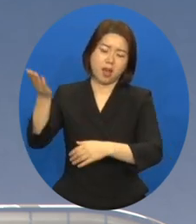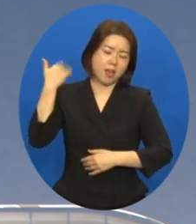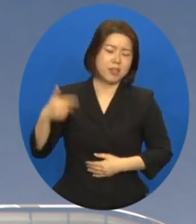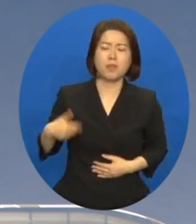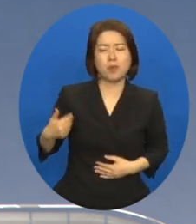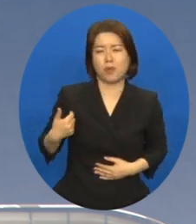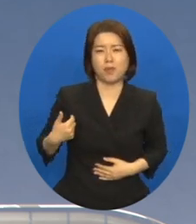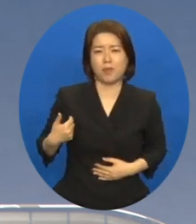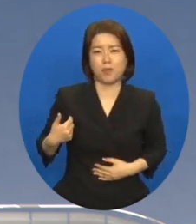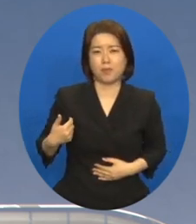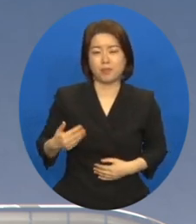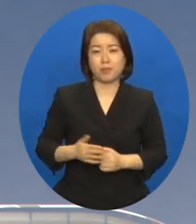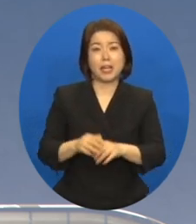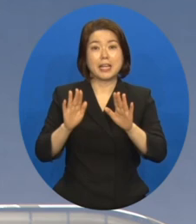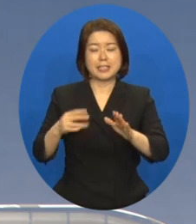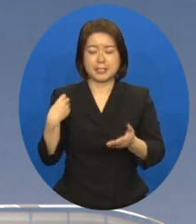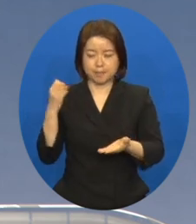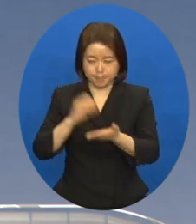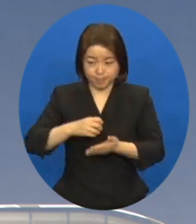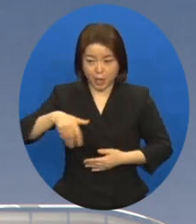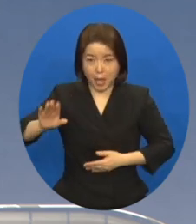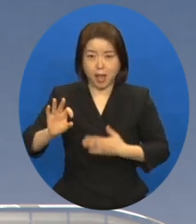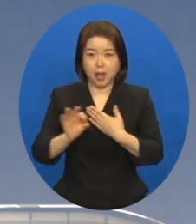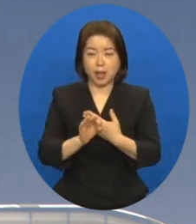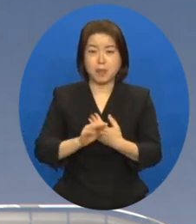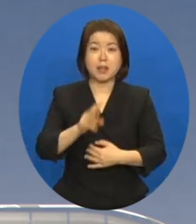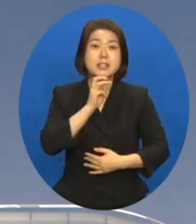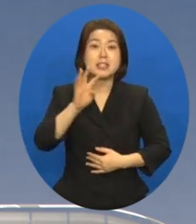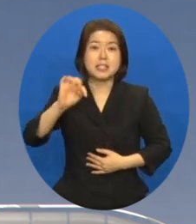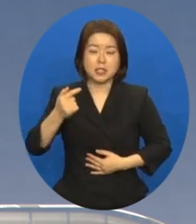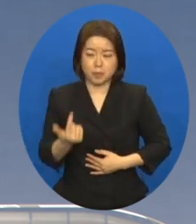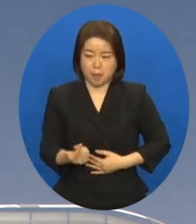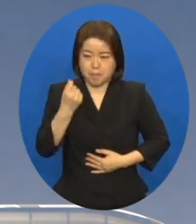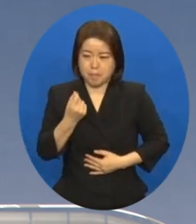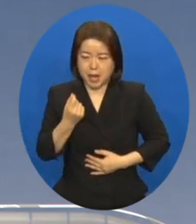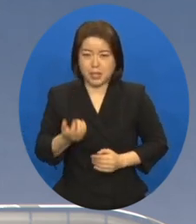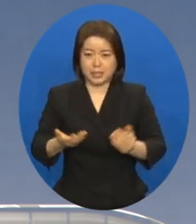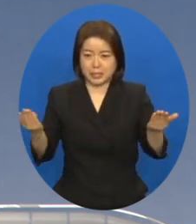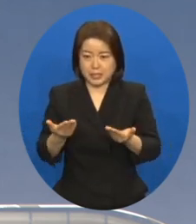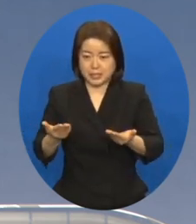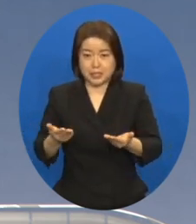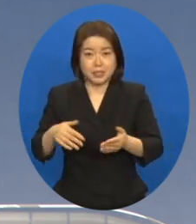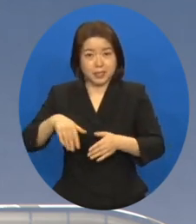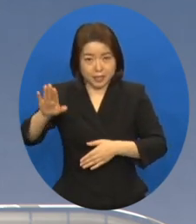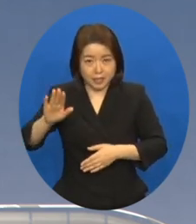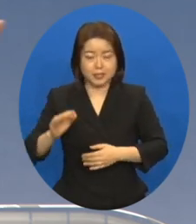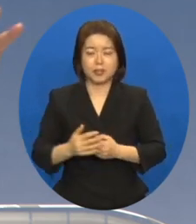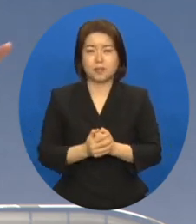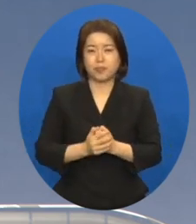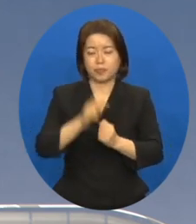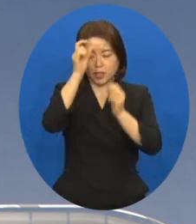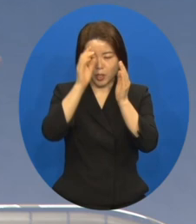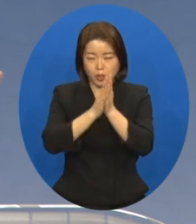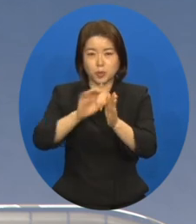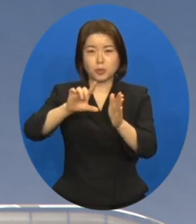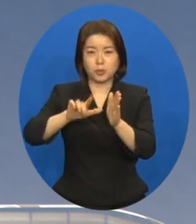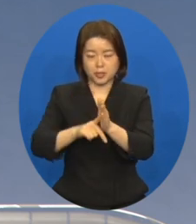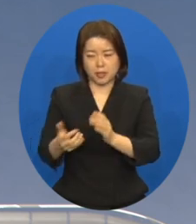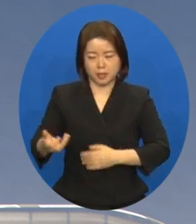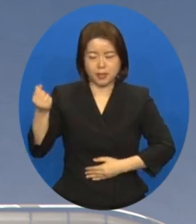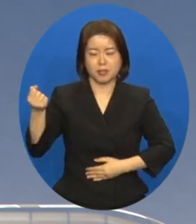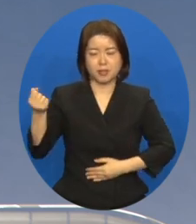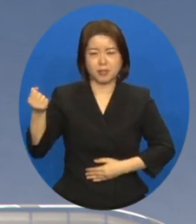몰랐다. 이제 돌아가면 30분 일찍 직장 출근해서 기도 시간을